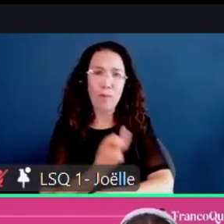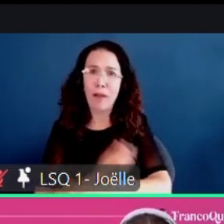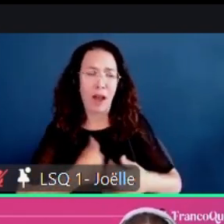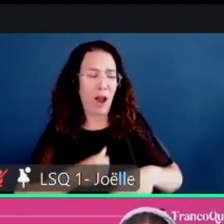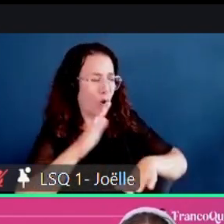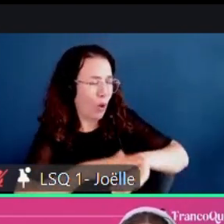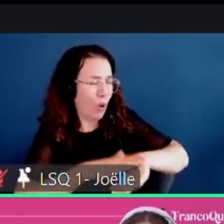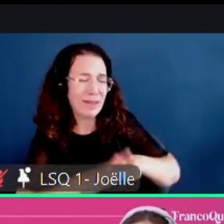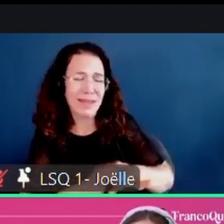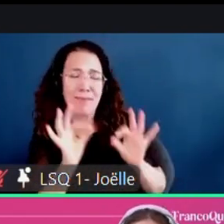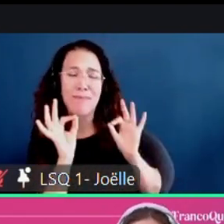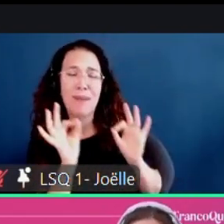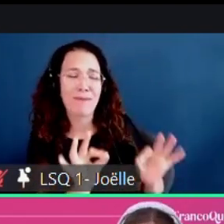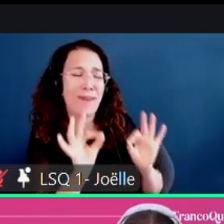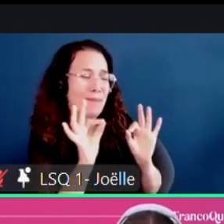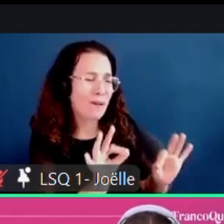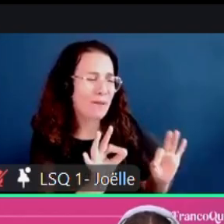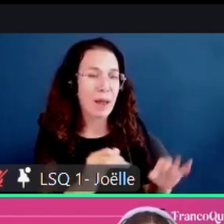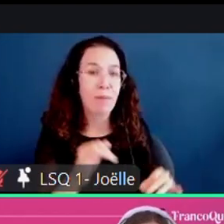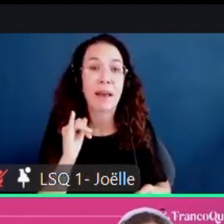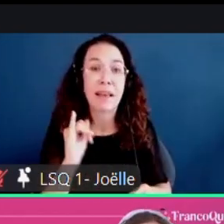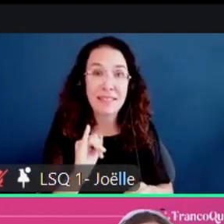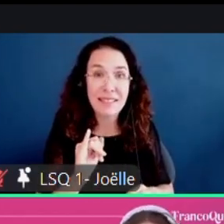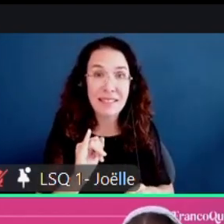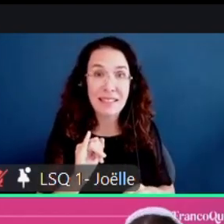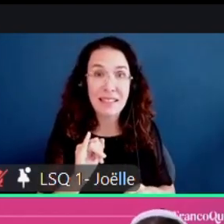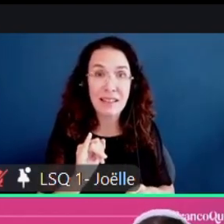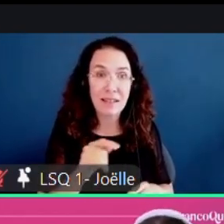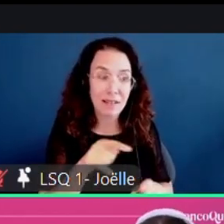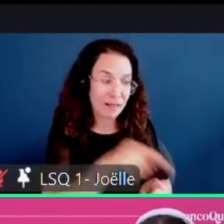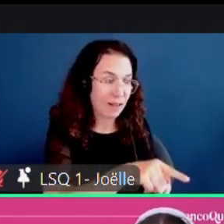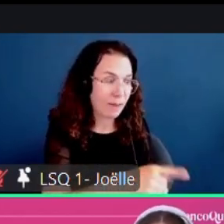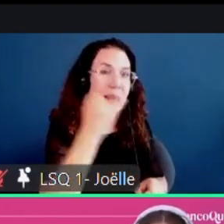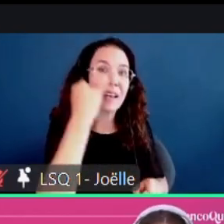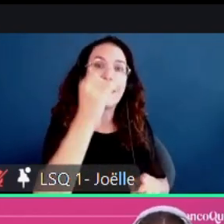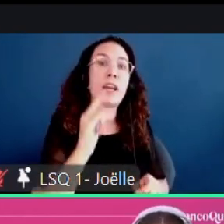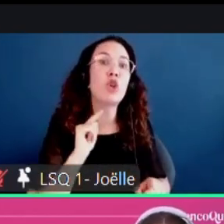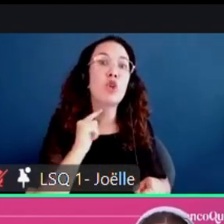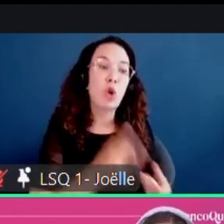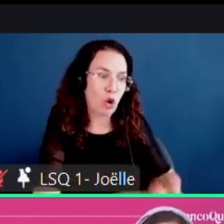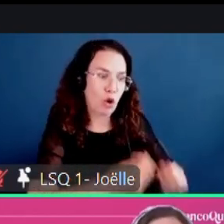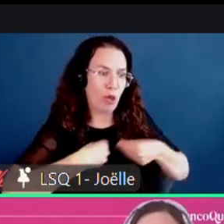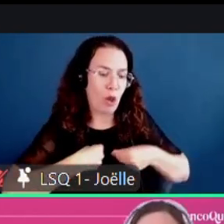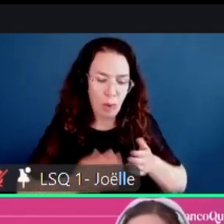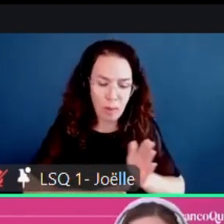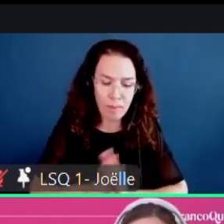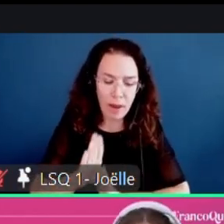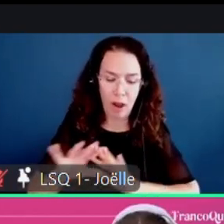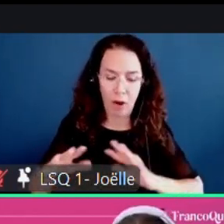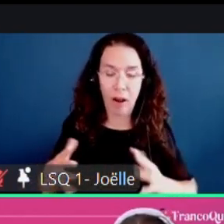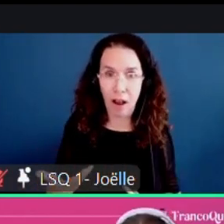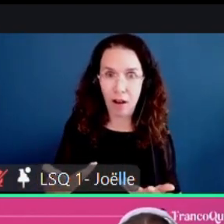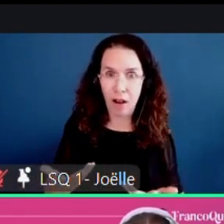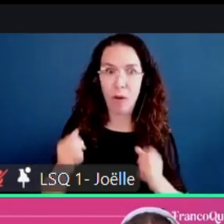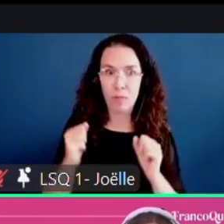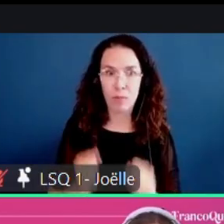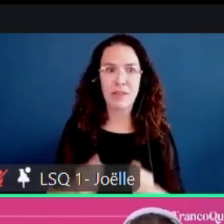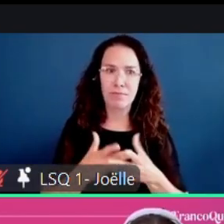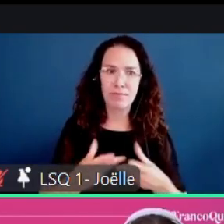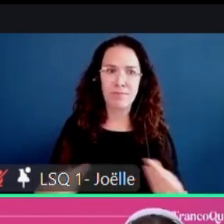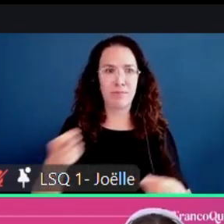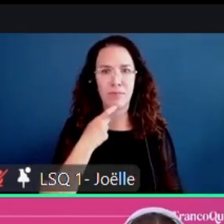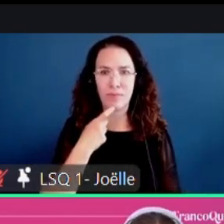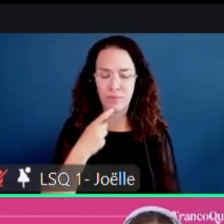conseils médicaux, mais une personne qui est passée par là peut donner ses astuces sur comment rendre la convalescence